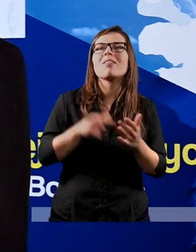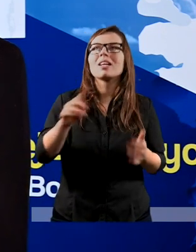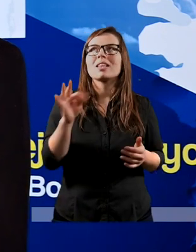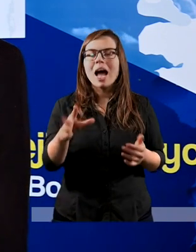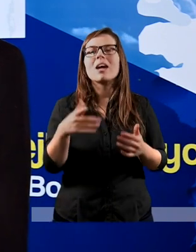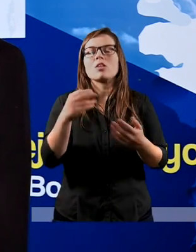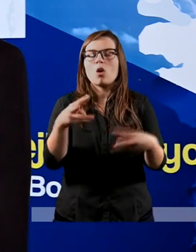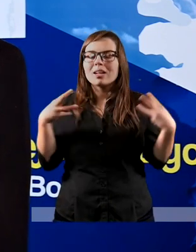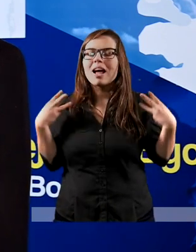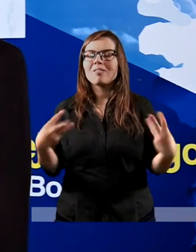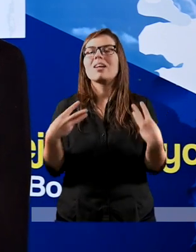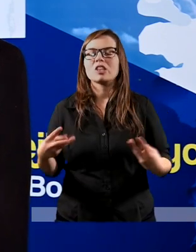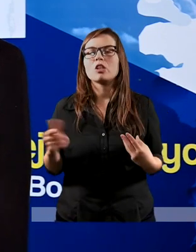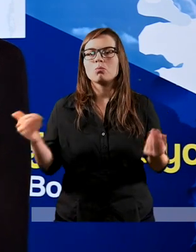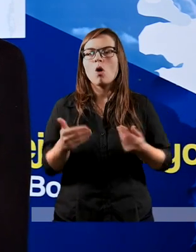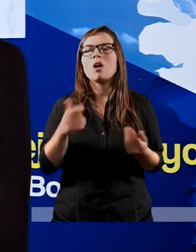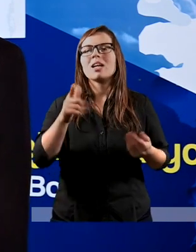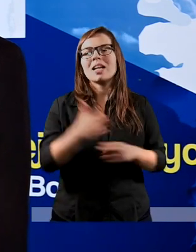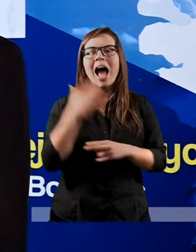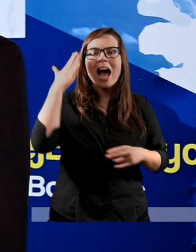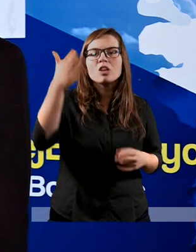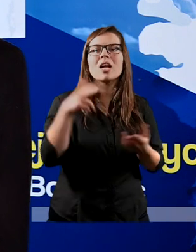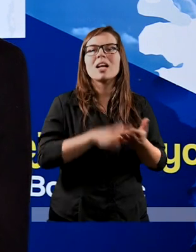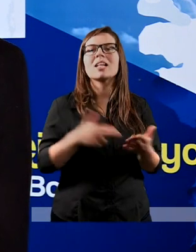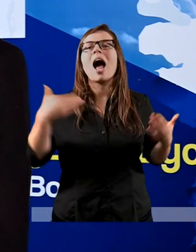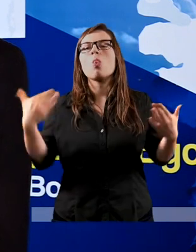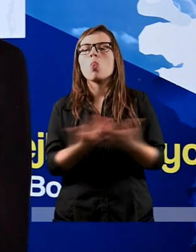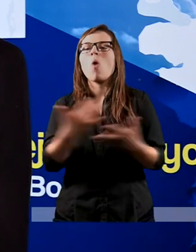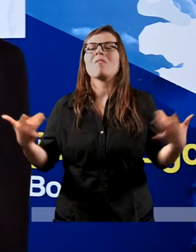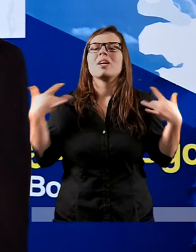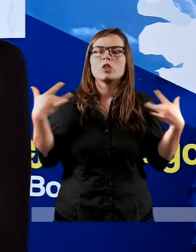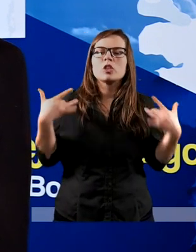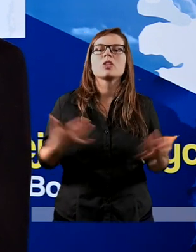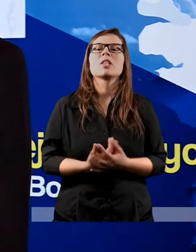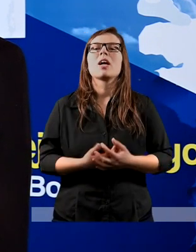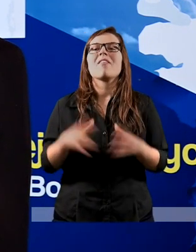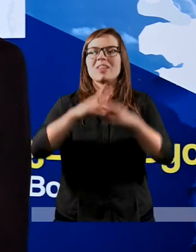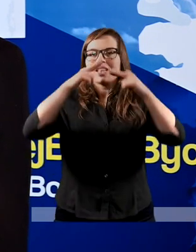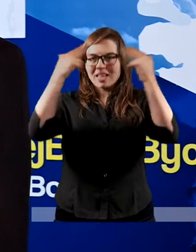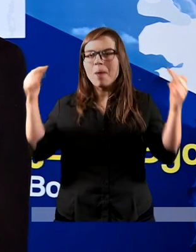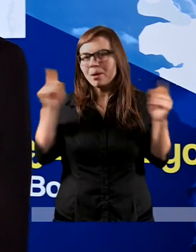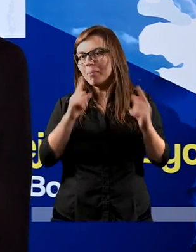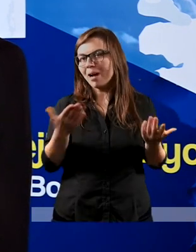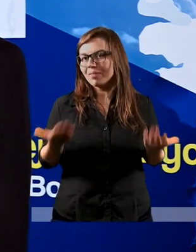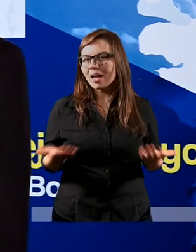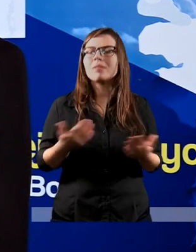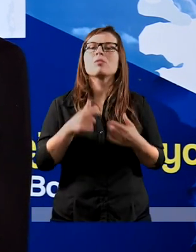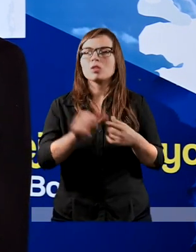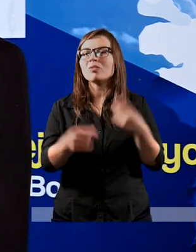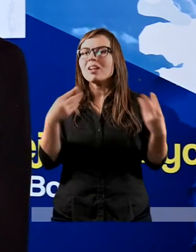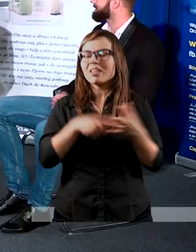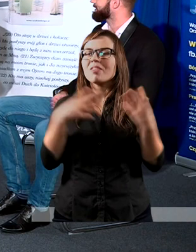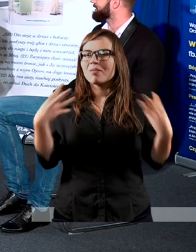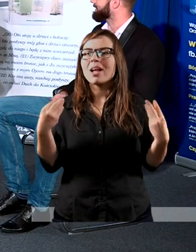właśnie chyba to jest najważniejsze tak naprawdę, nadzieja na to nowe życie w niebie, prawda? Więc... No właśnie, szkoda, że tu